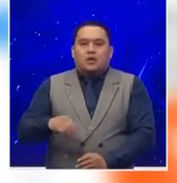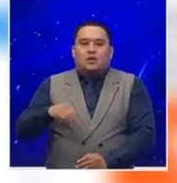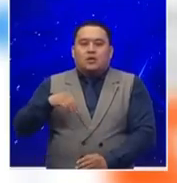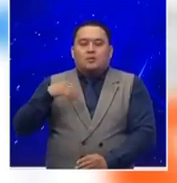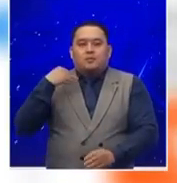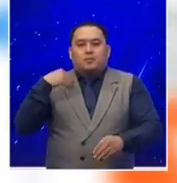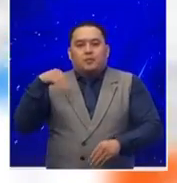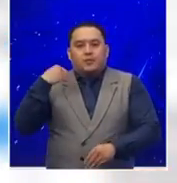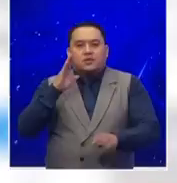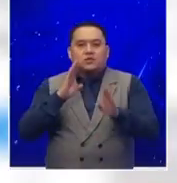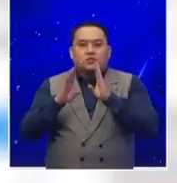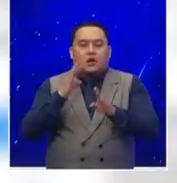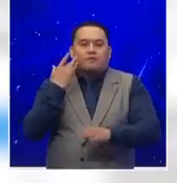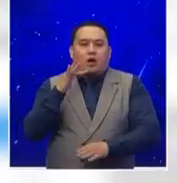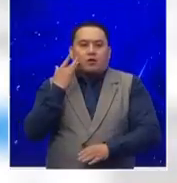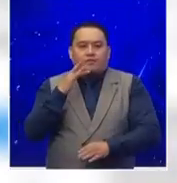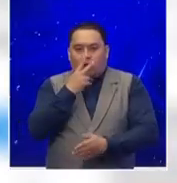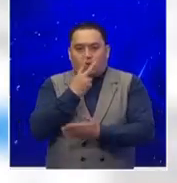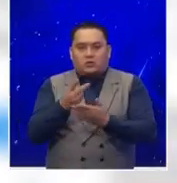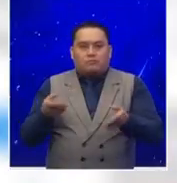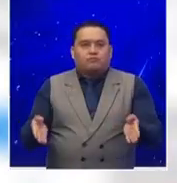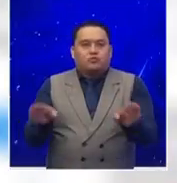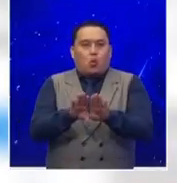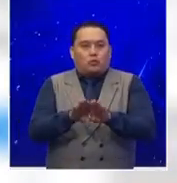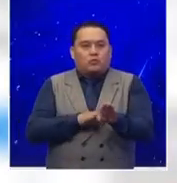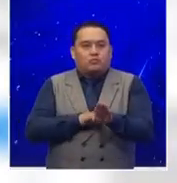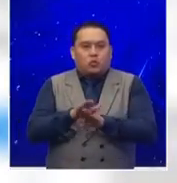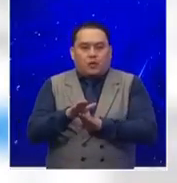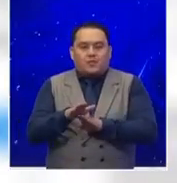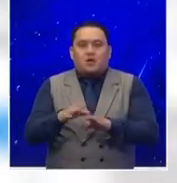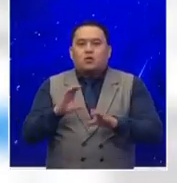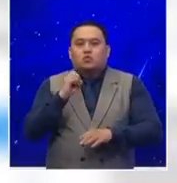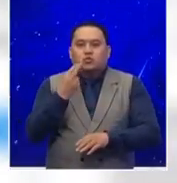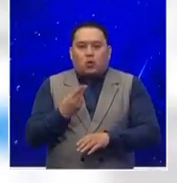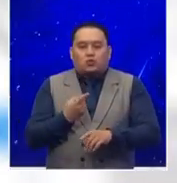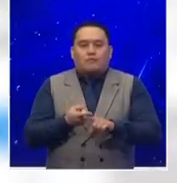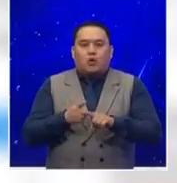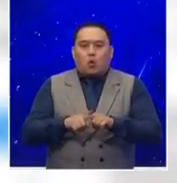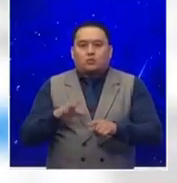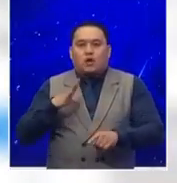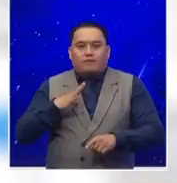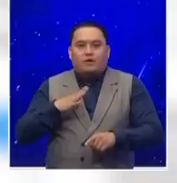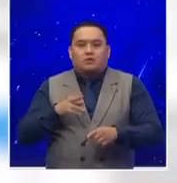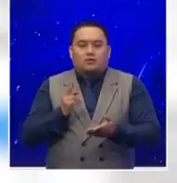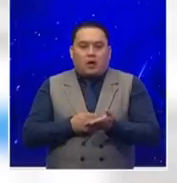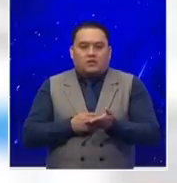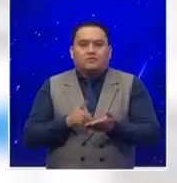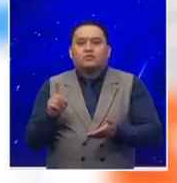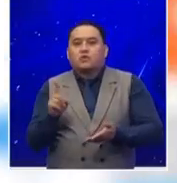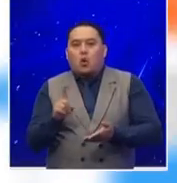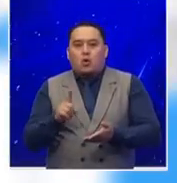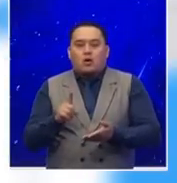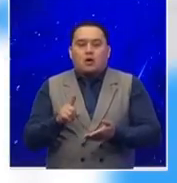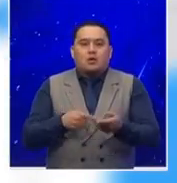ілінді. Компания ақыш президентінің аккаунтын бір жола блоктап тастаған. Әлеуметтік желі мамандары бұл жағдайды растап отыр. Айтуынша,